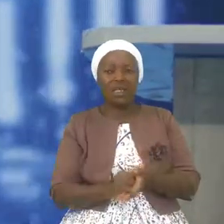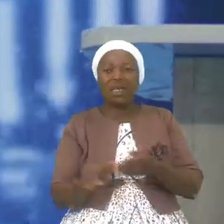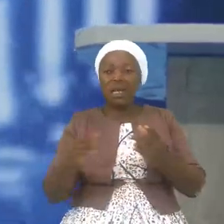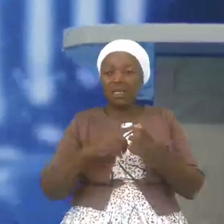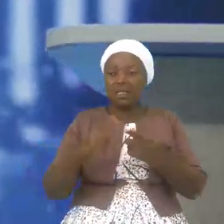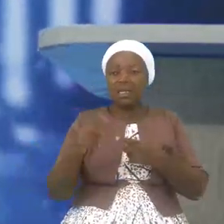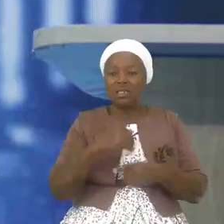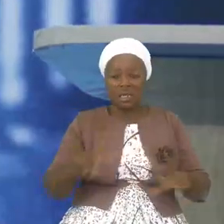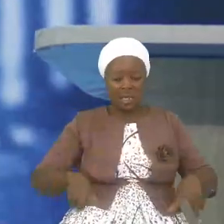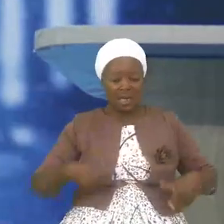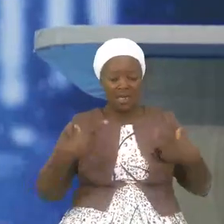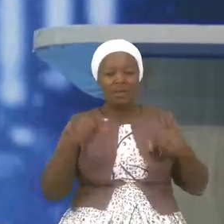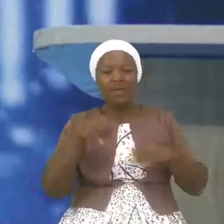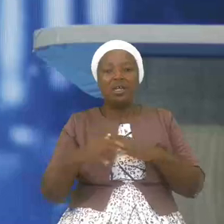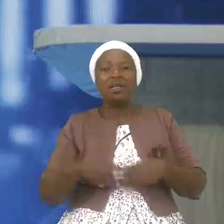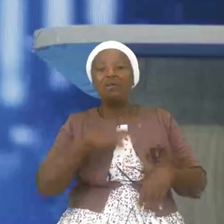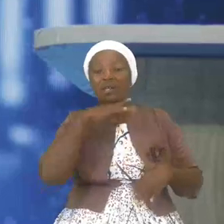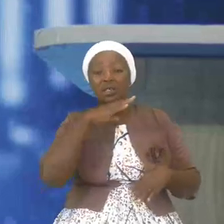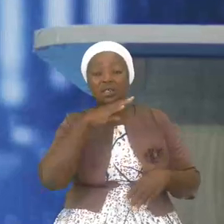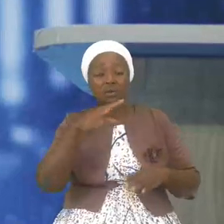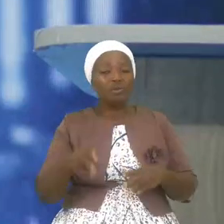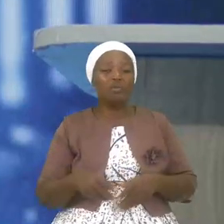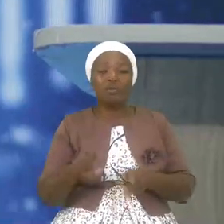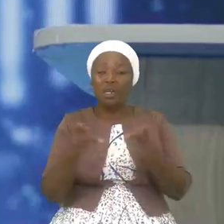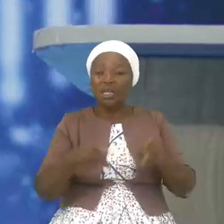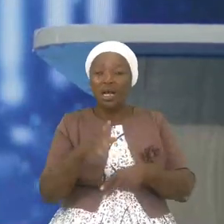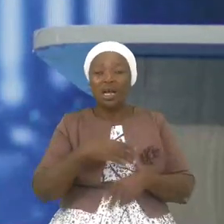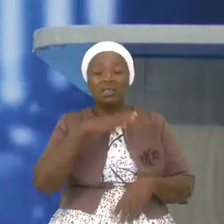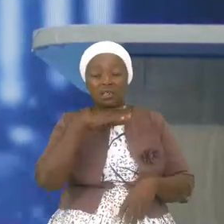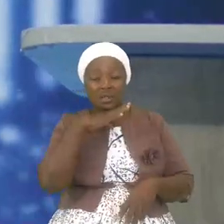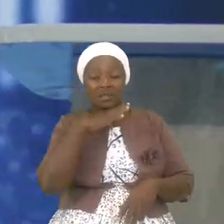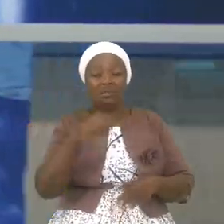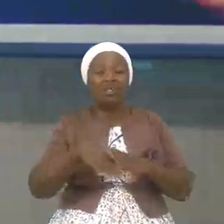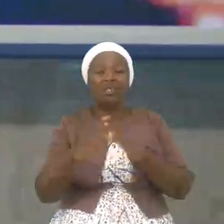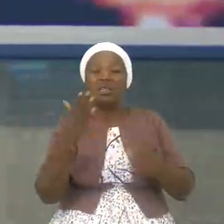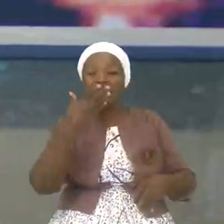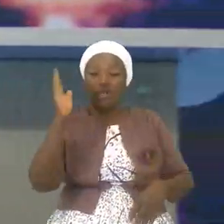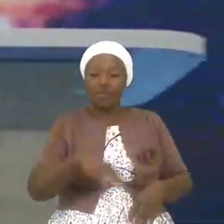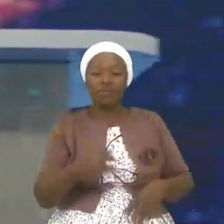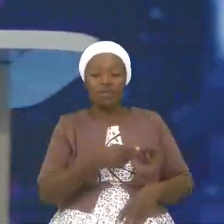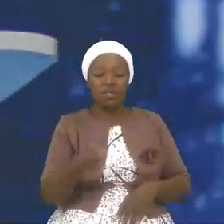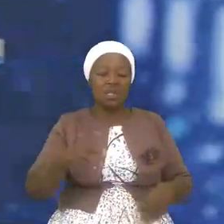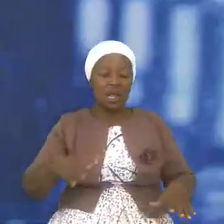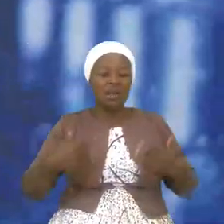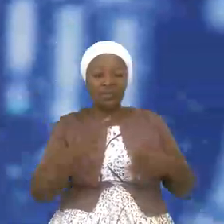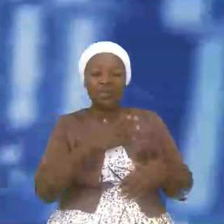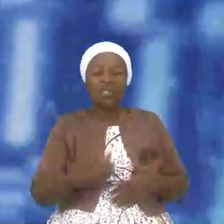ça. Et ils habitent dans le mal. Leur vie